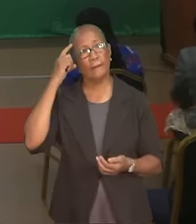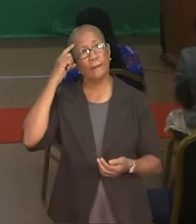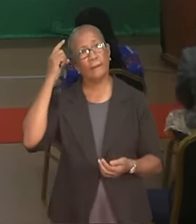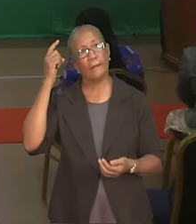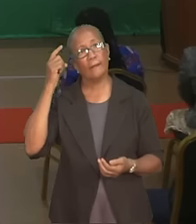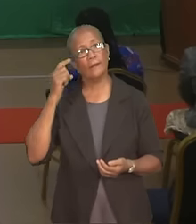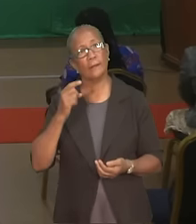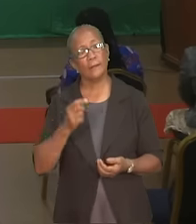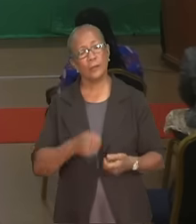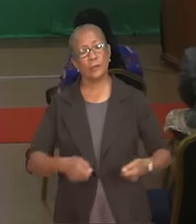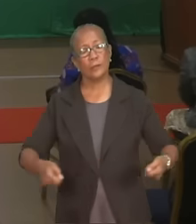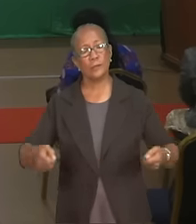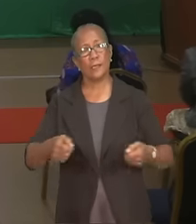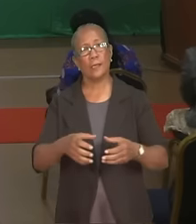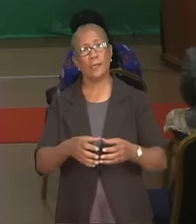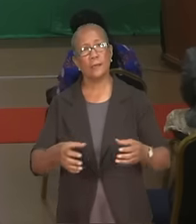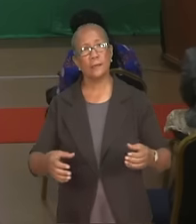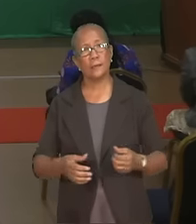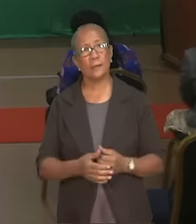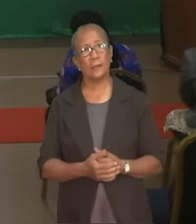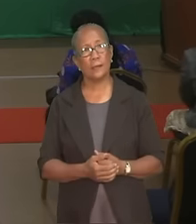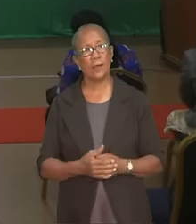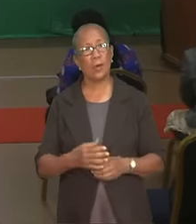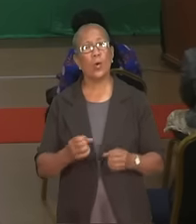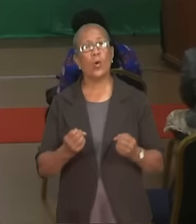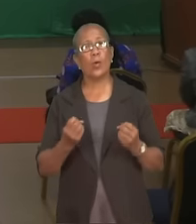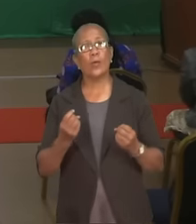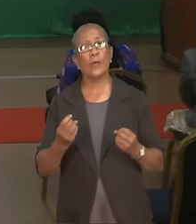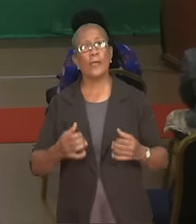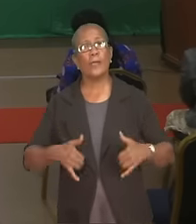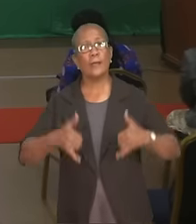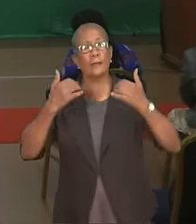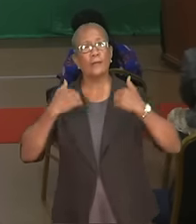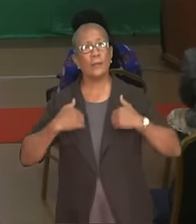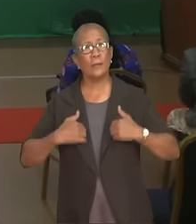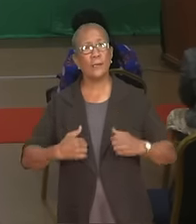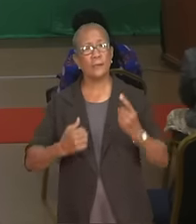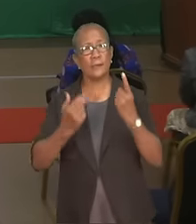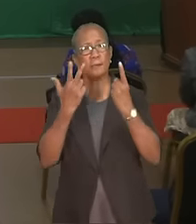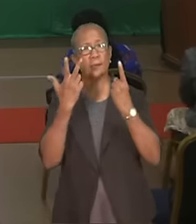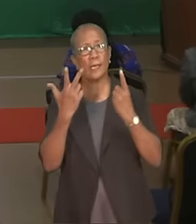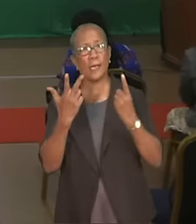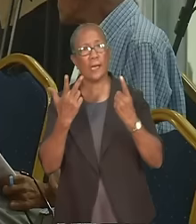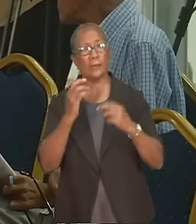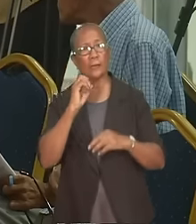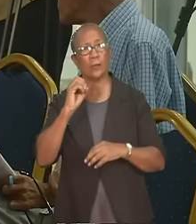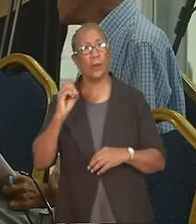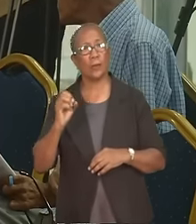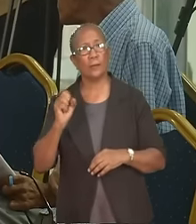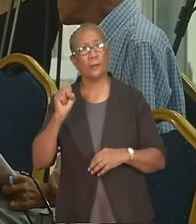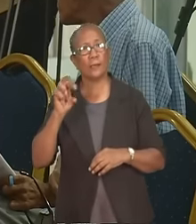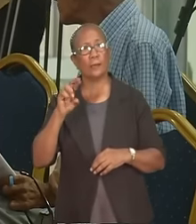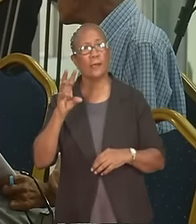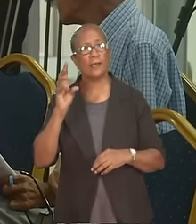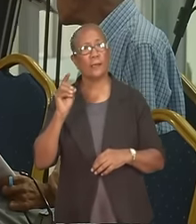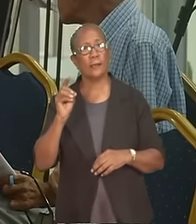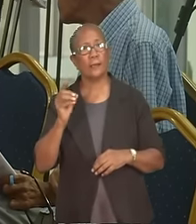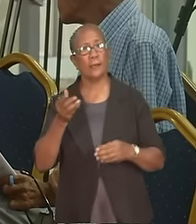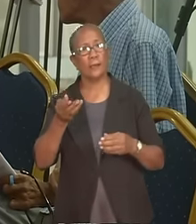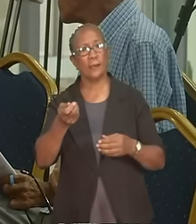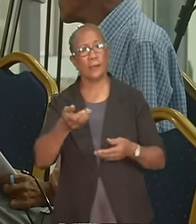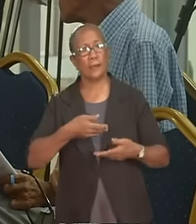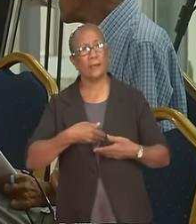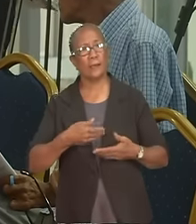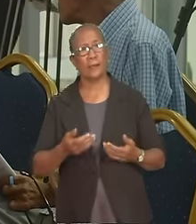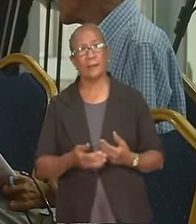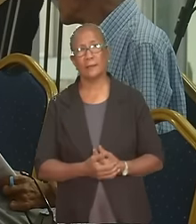van Sociale Zaken. Heel veel mensen klagen dat ze die 1800 SRD niet meer krijgen. Kunt u ons uitleggen hoe dat